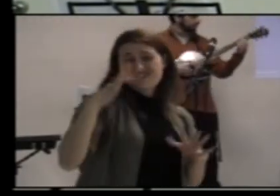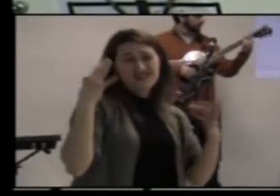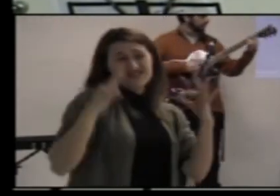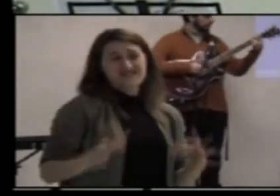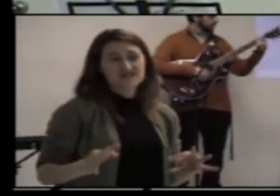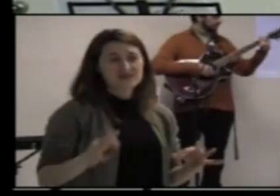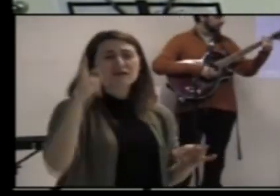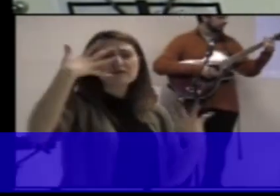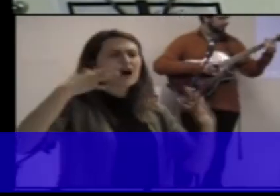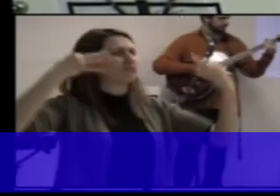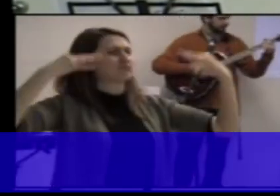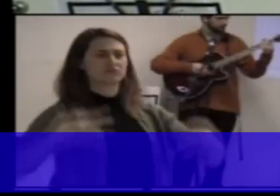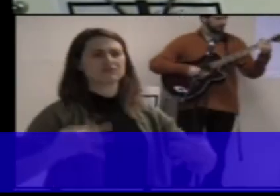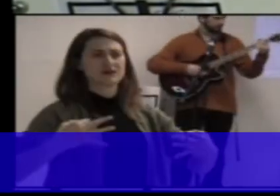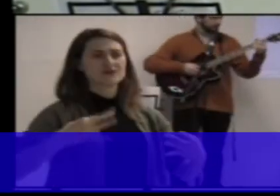determinato